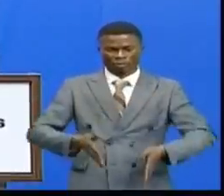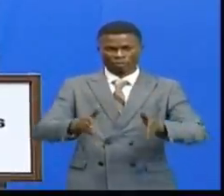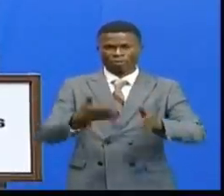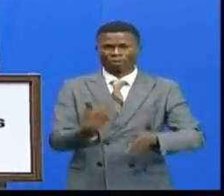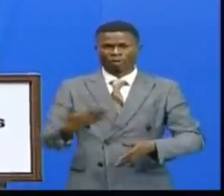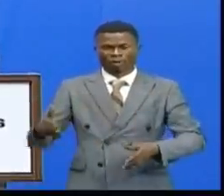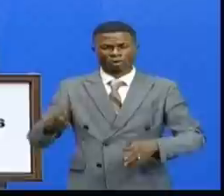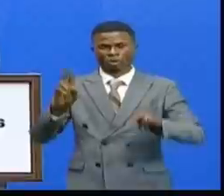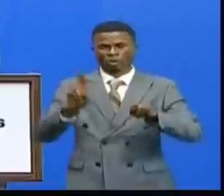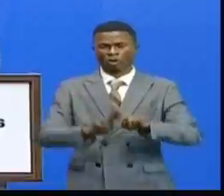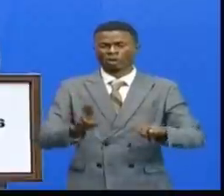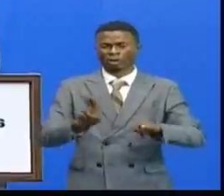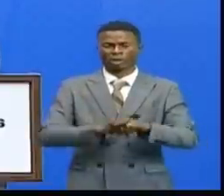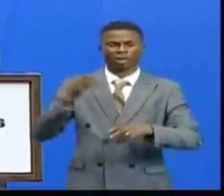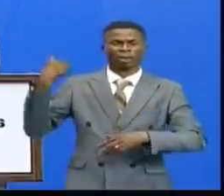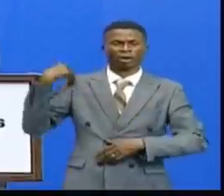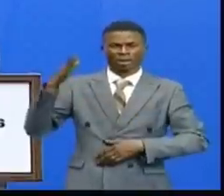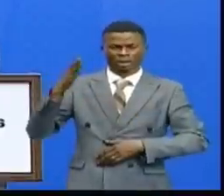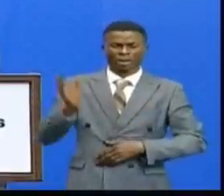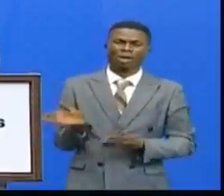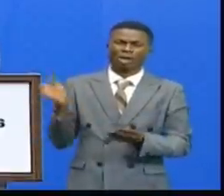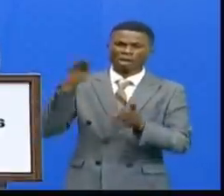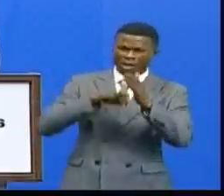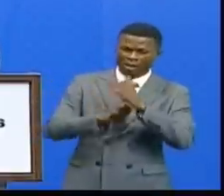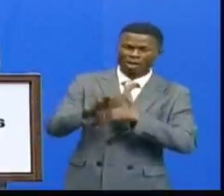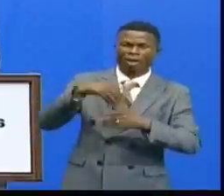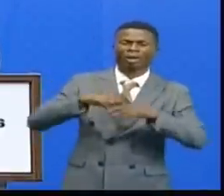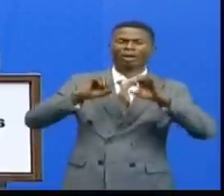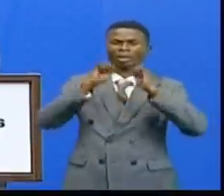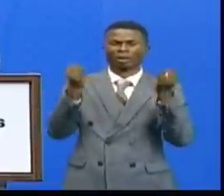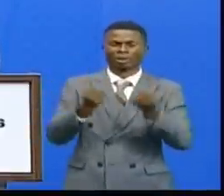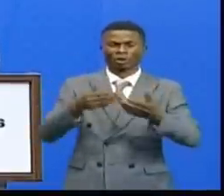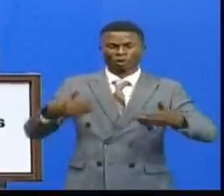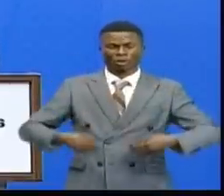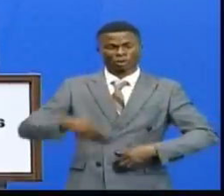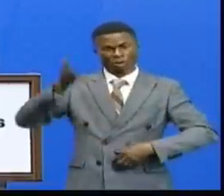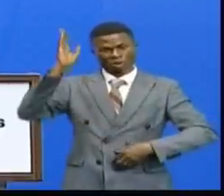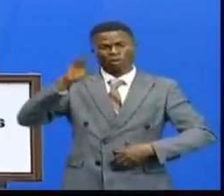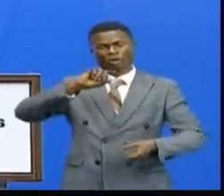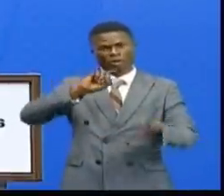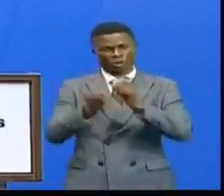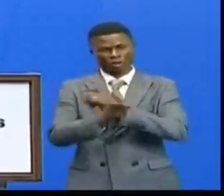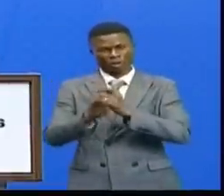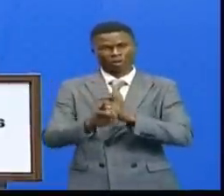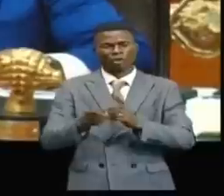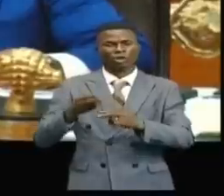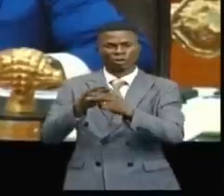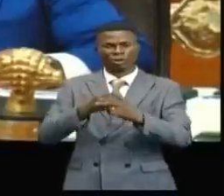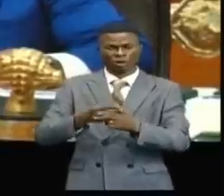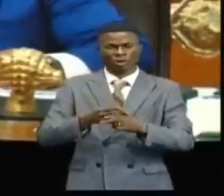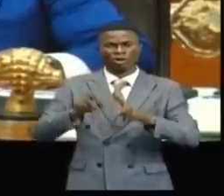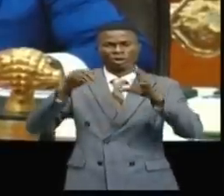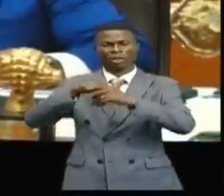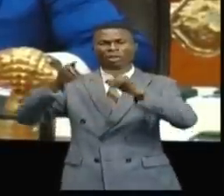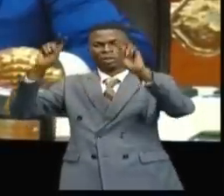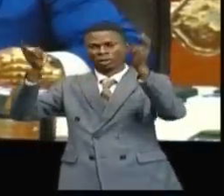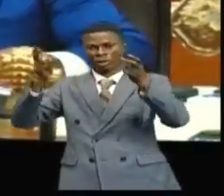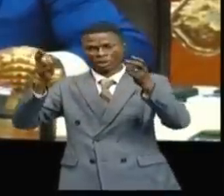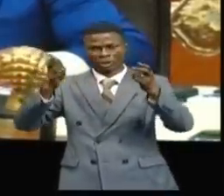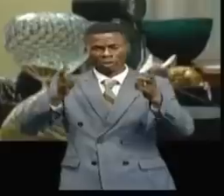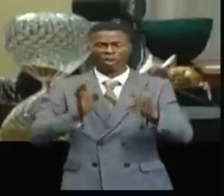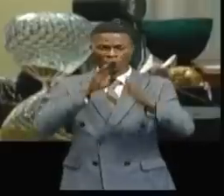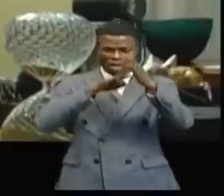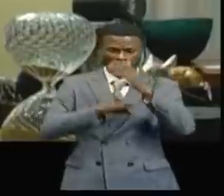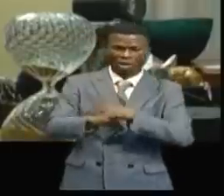équipements d'utilité publique, à la réintégration sociale des jeunes délinquants et à l'amélioration de la sécurité dans les villes par une